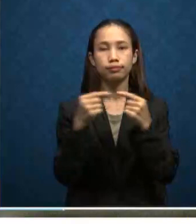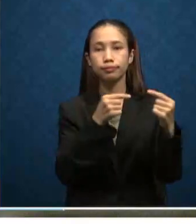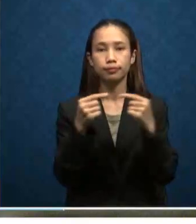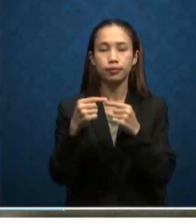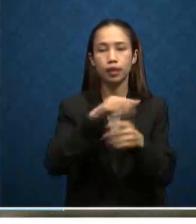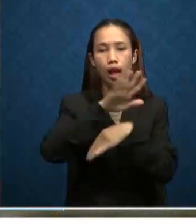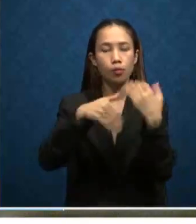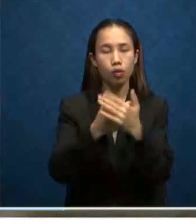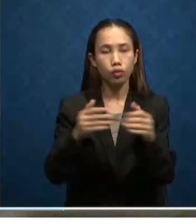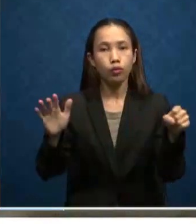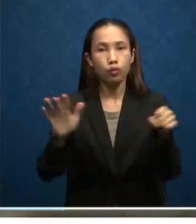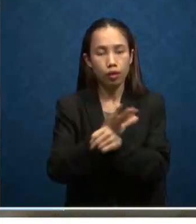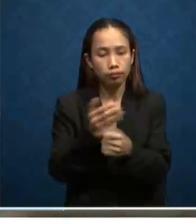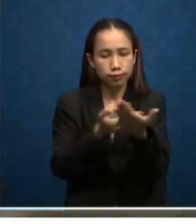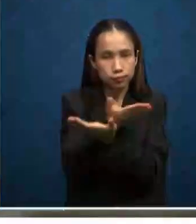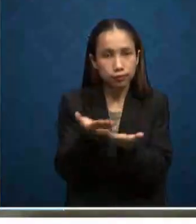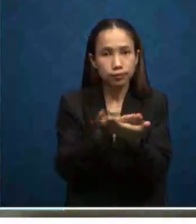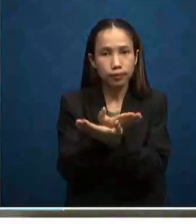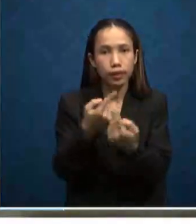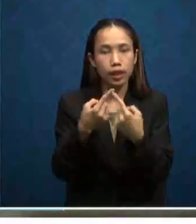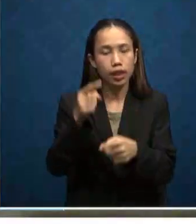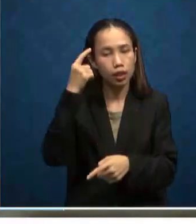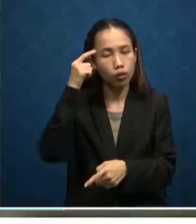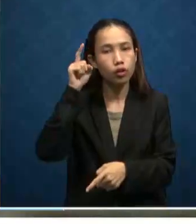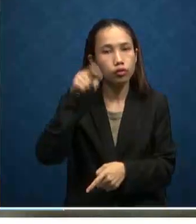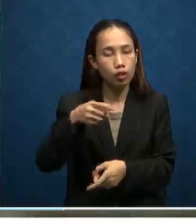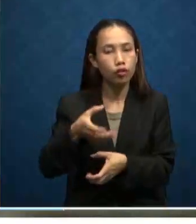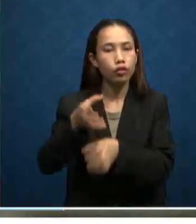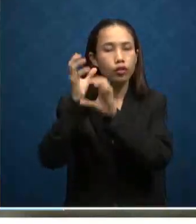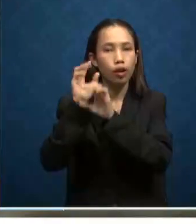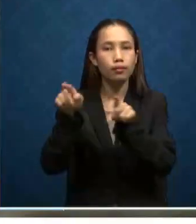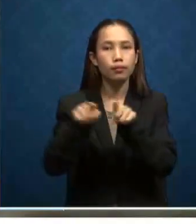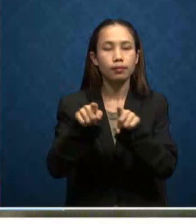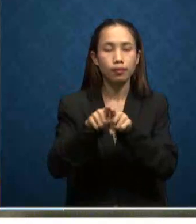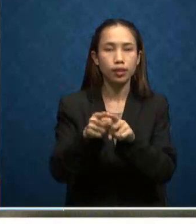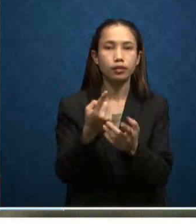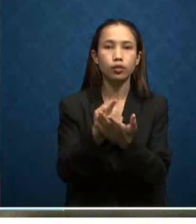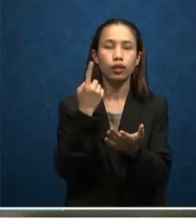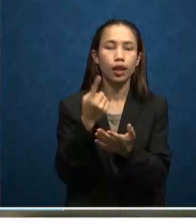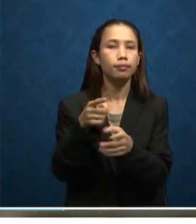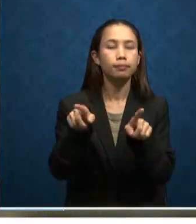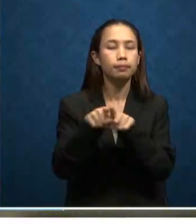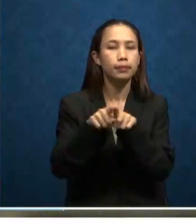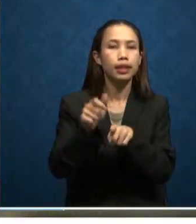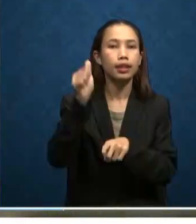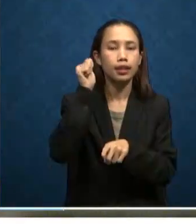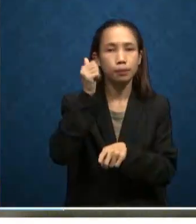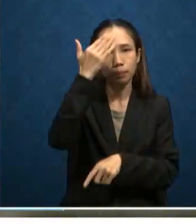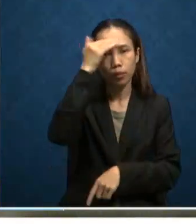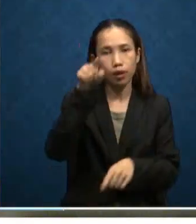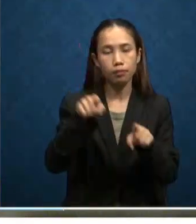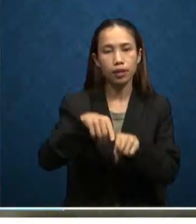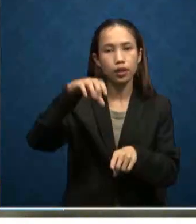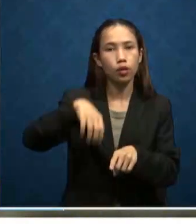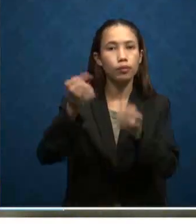ทุกด้านนะแล้วก็เห็นด้วยว่าควรจะกลับไปตามที่ทางของผู้แทนได้กลับมาเพราะทางเจ้ากรมพระธรรมนูญ